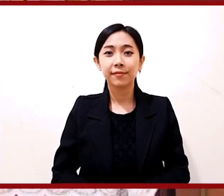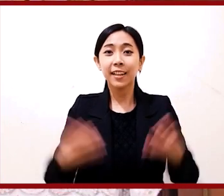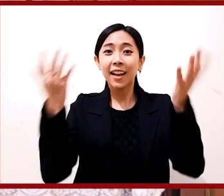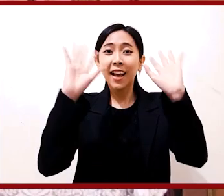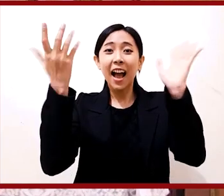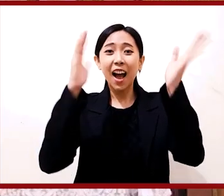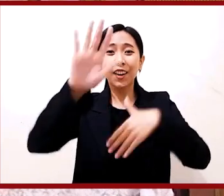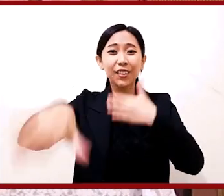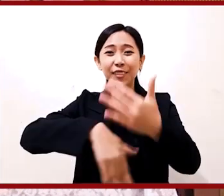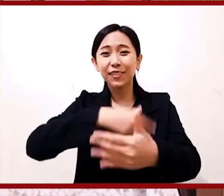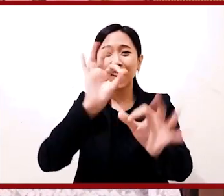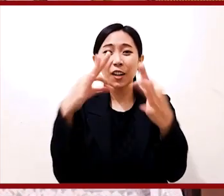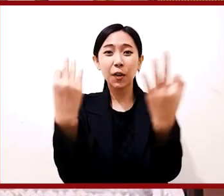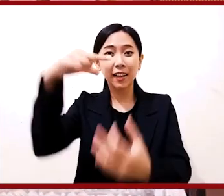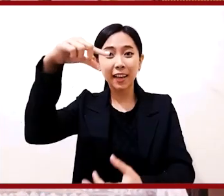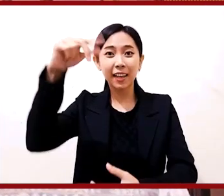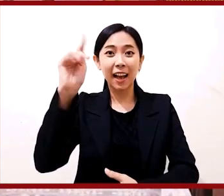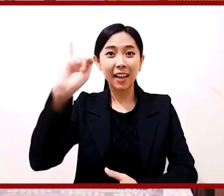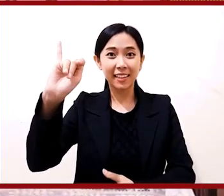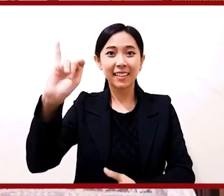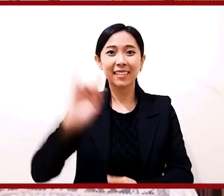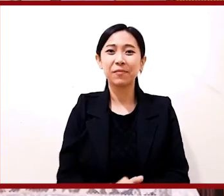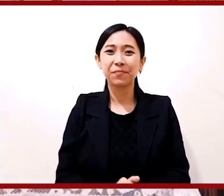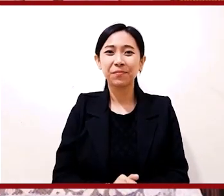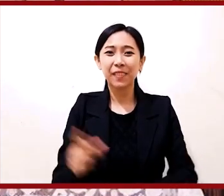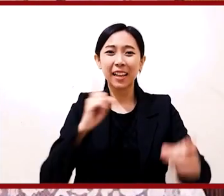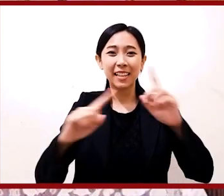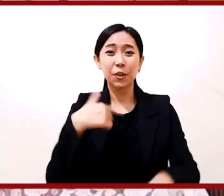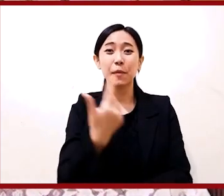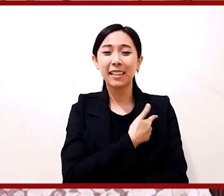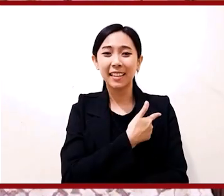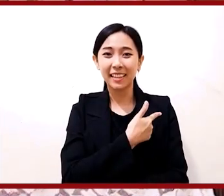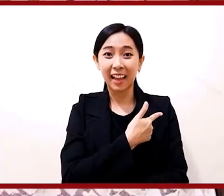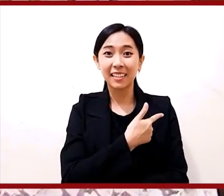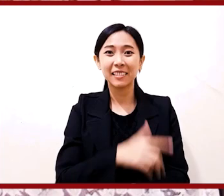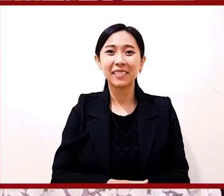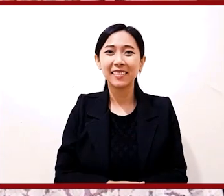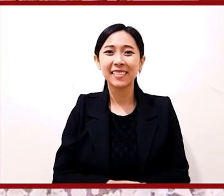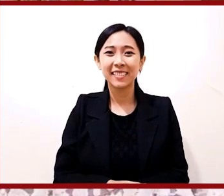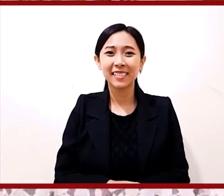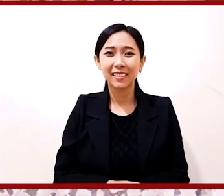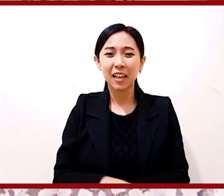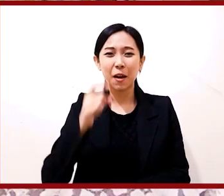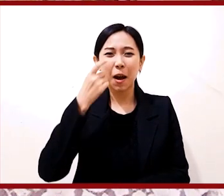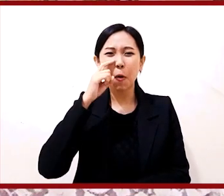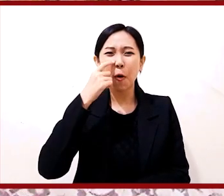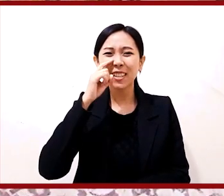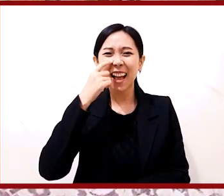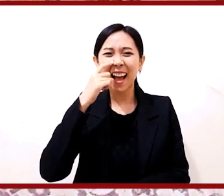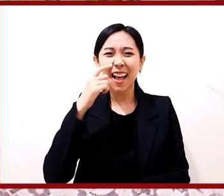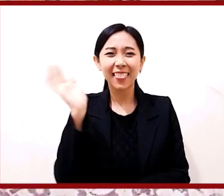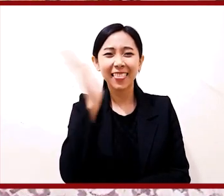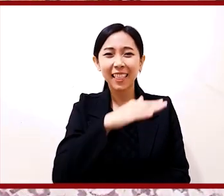Apa kabar keluarga GKI? Mungkin jawaban kita sama seperti dalam liturgi kita hari ini,